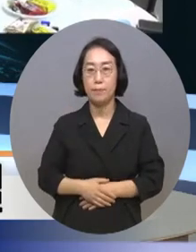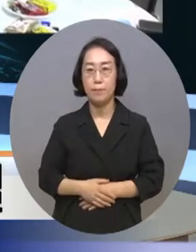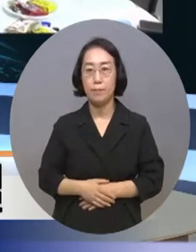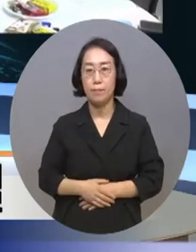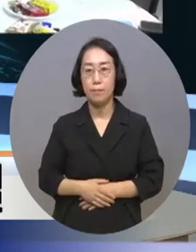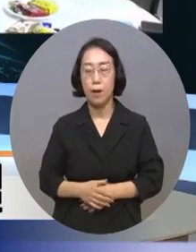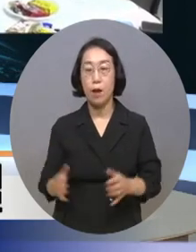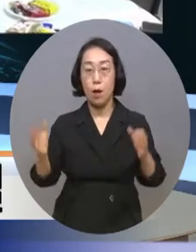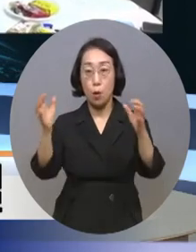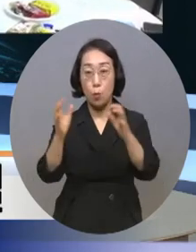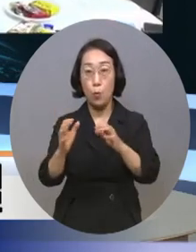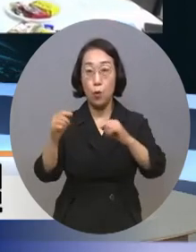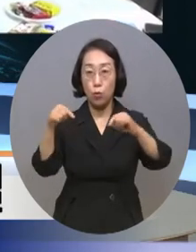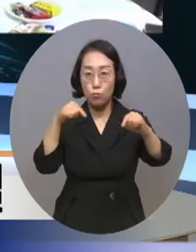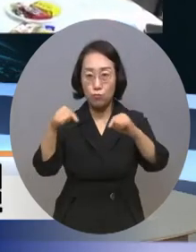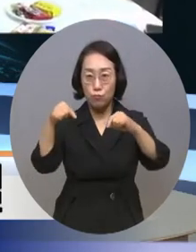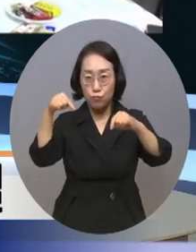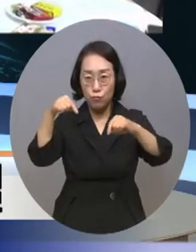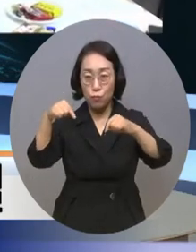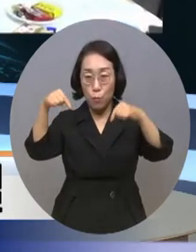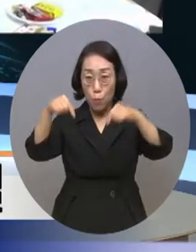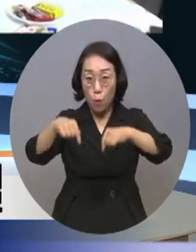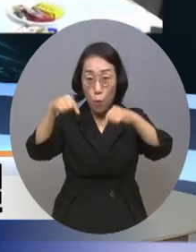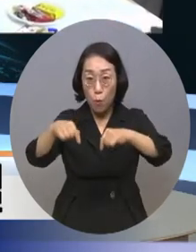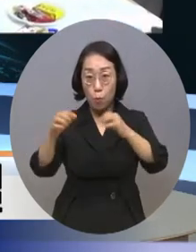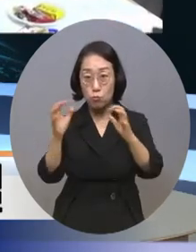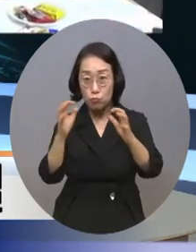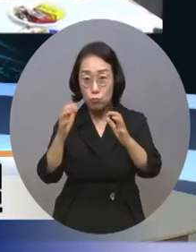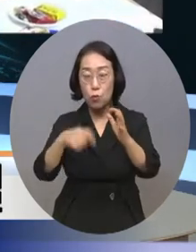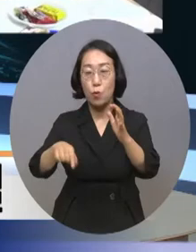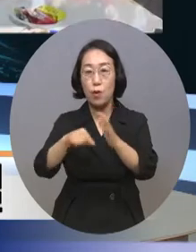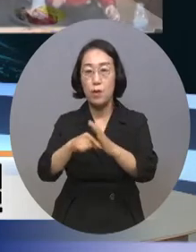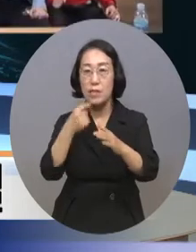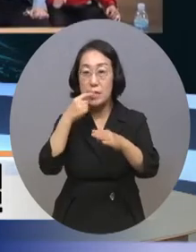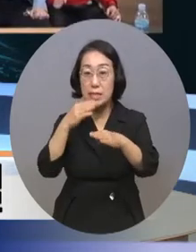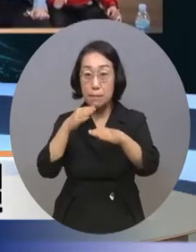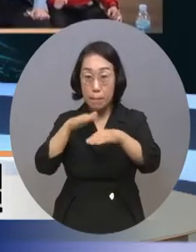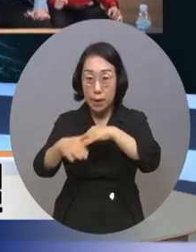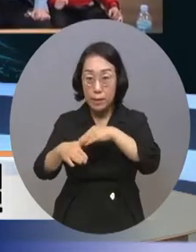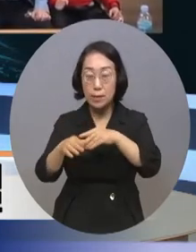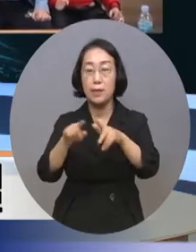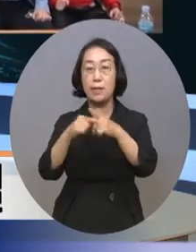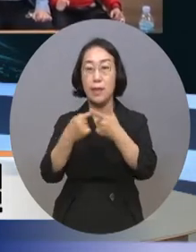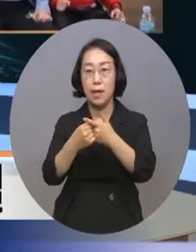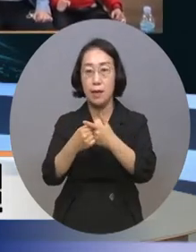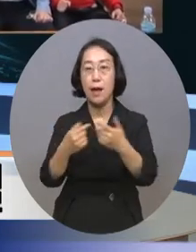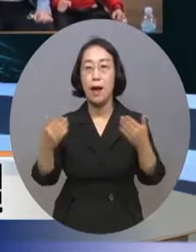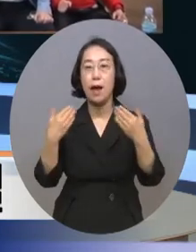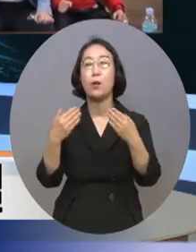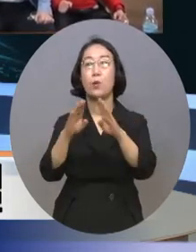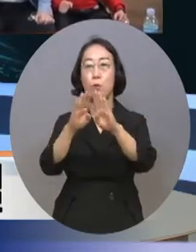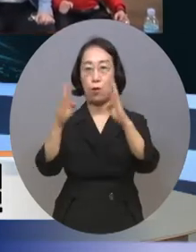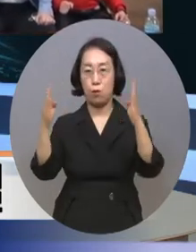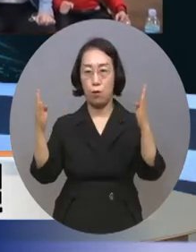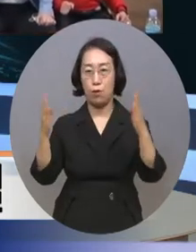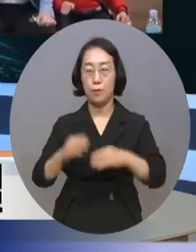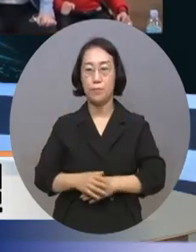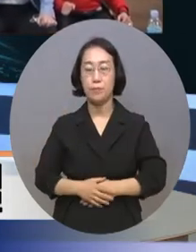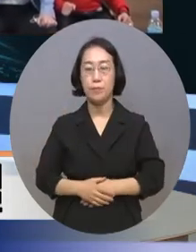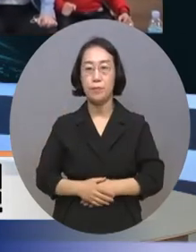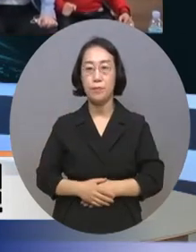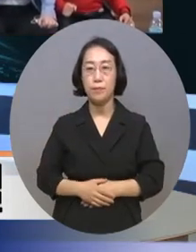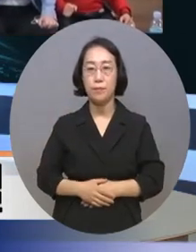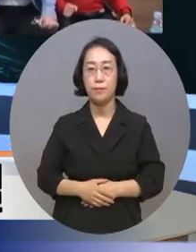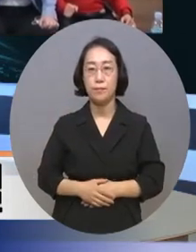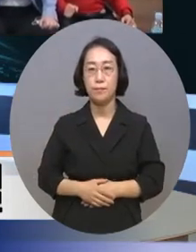공론을 통해 민주주의를 이해하고 성숙한 시민의식을 되새기는 공론화 학교가 개설됐습니다. 보도에